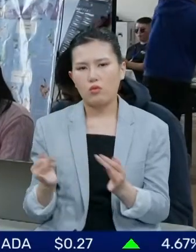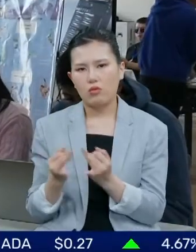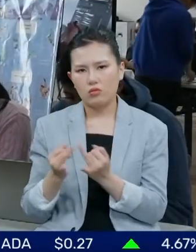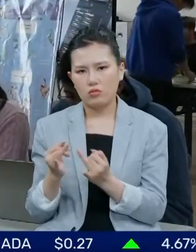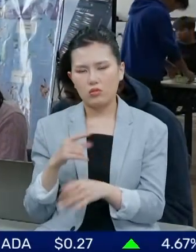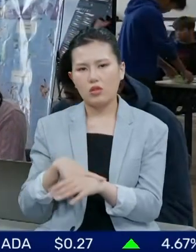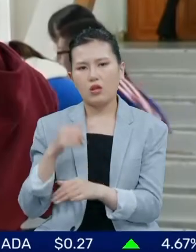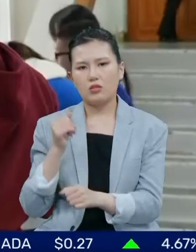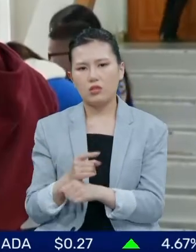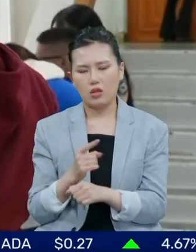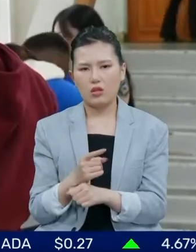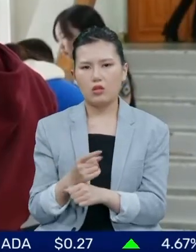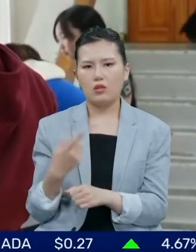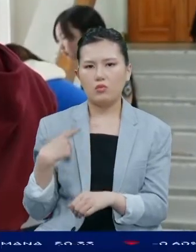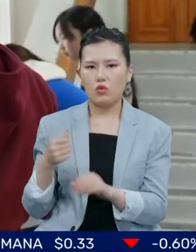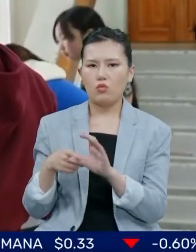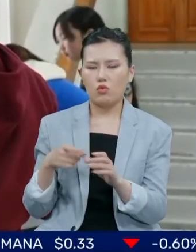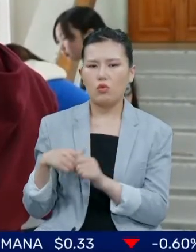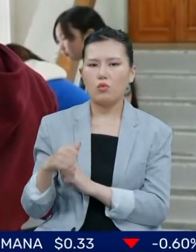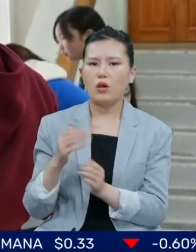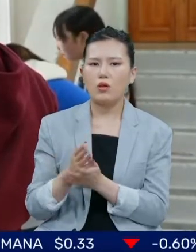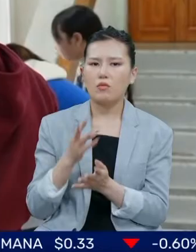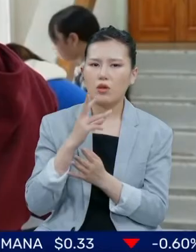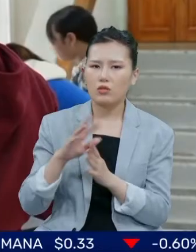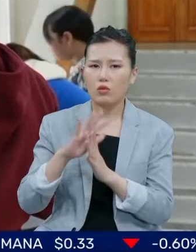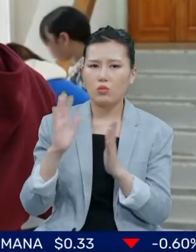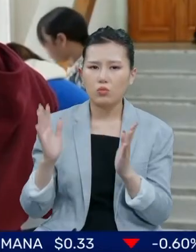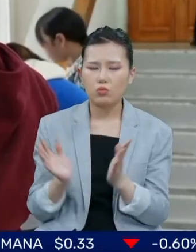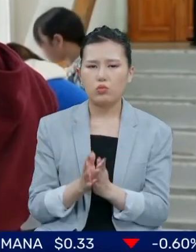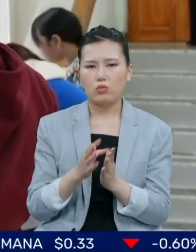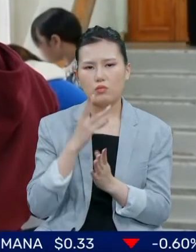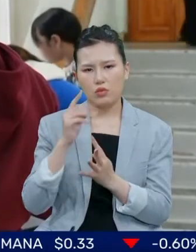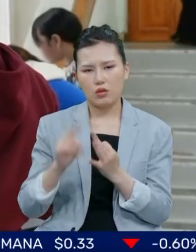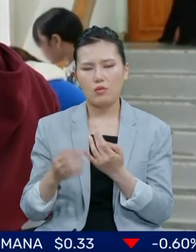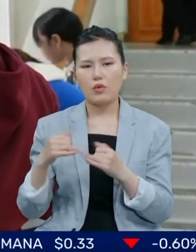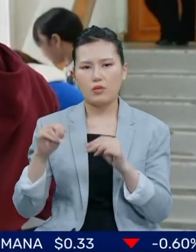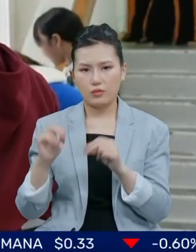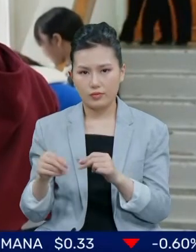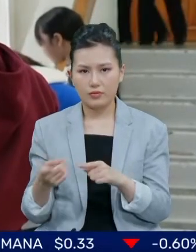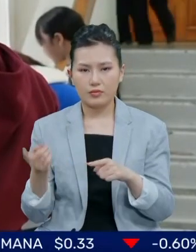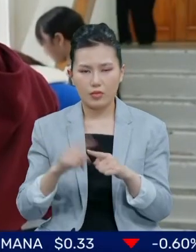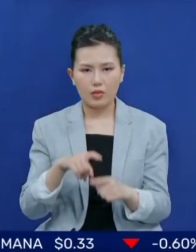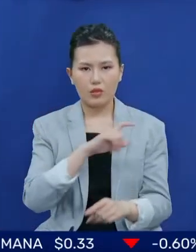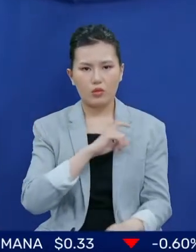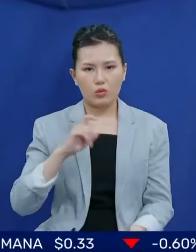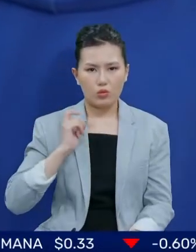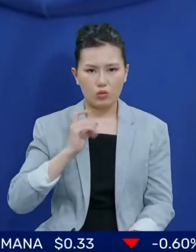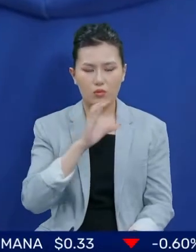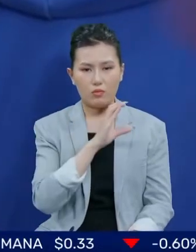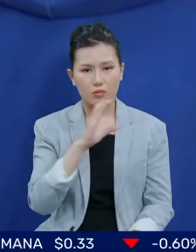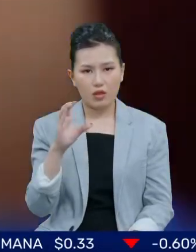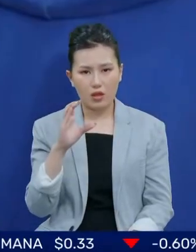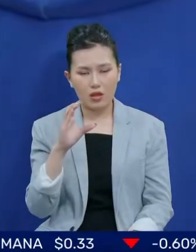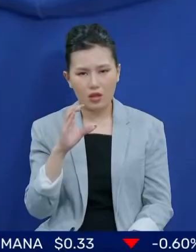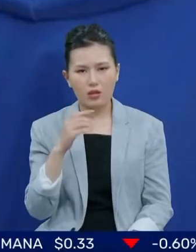харах зэрэг төрөл бүрийн бүхий л үйлчилгээг авах боломжтойгоос гадна хувийн хэвшлийн аж ахуй нэгжүүд өөрсдийн бүтээгдэхүүн